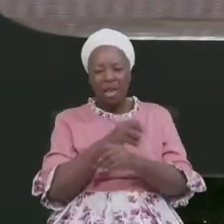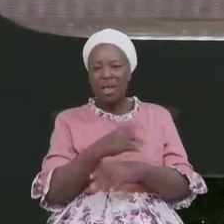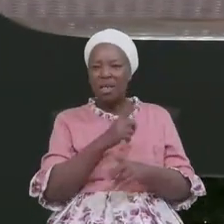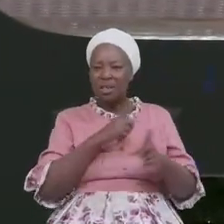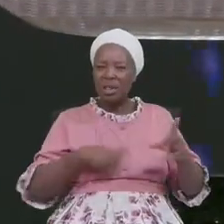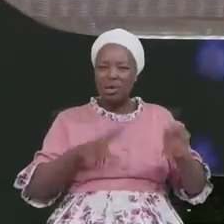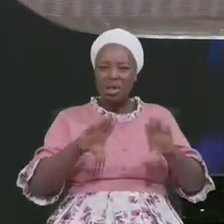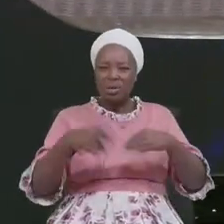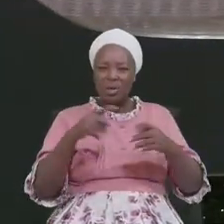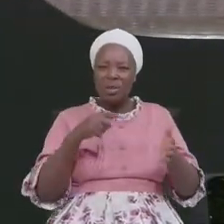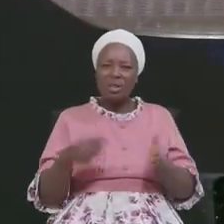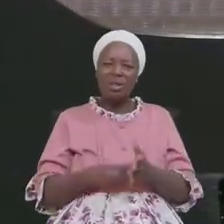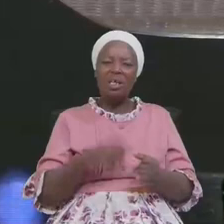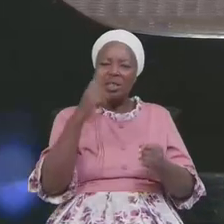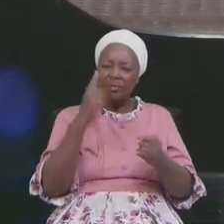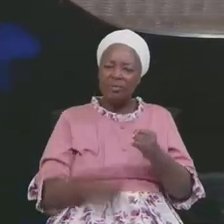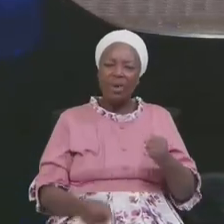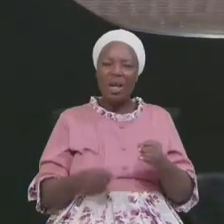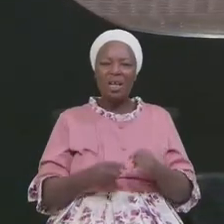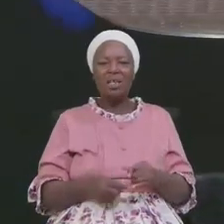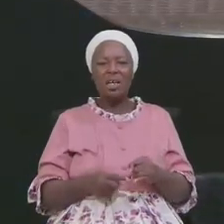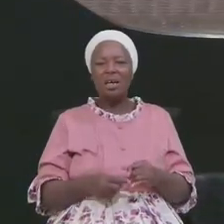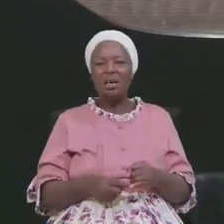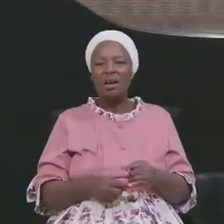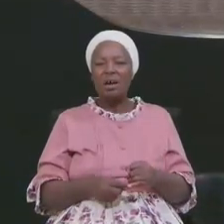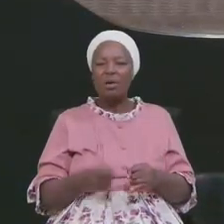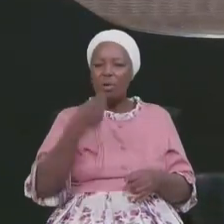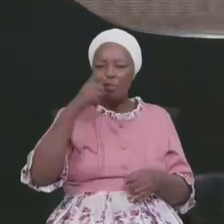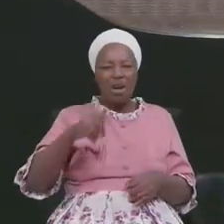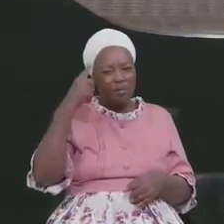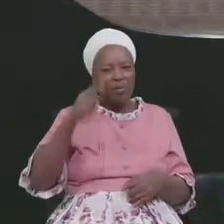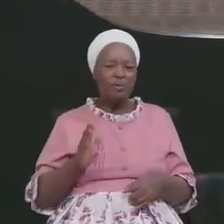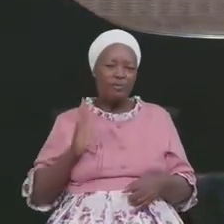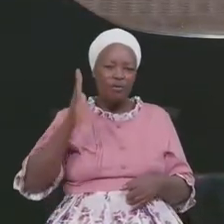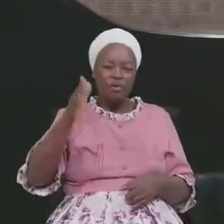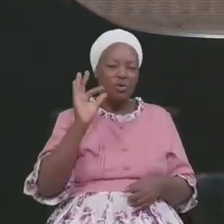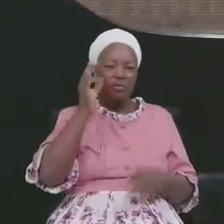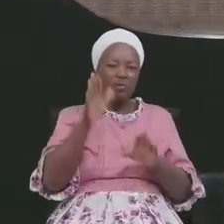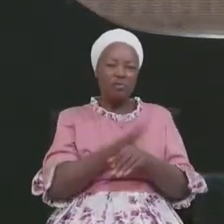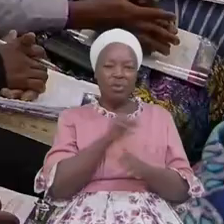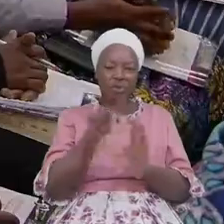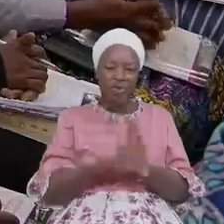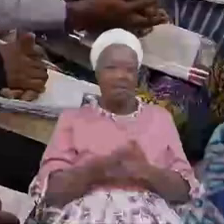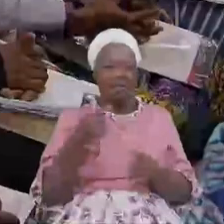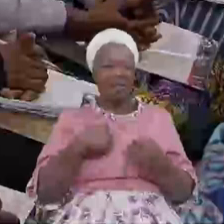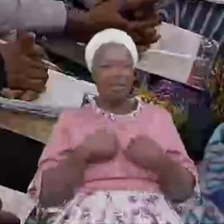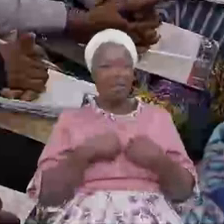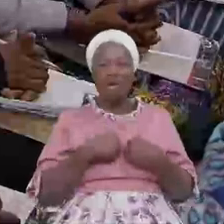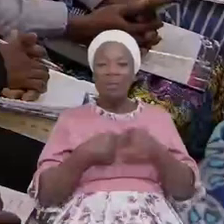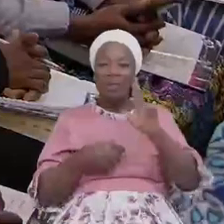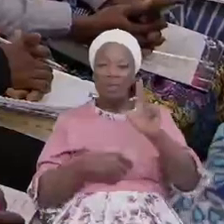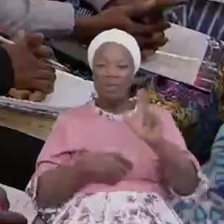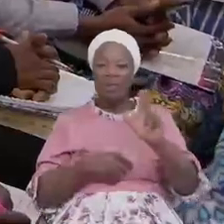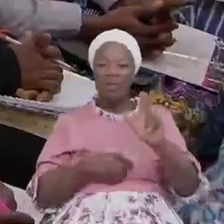ce mandat final pour une productivité future. Nous divisons ce point en trois sous-éléments.